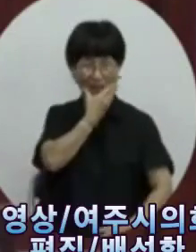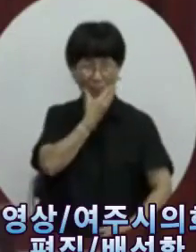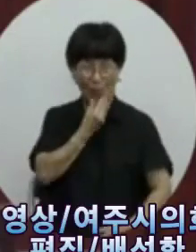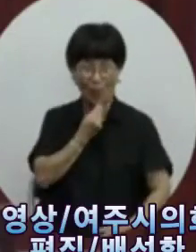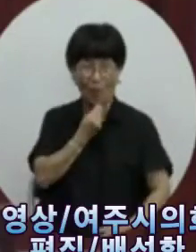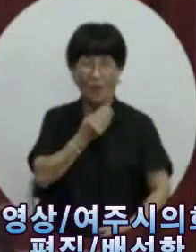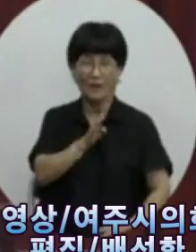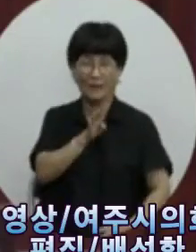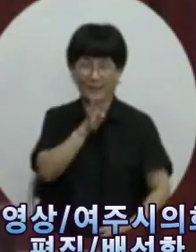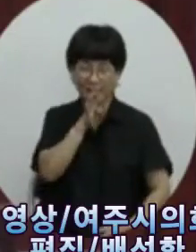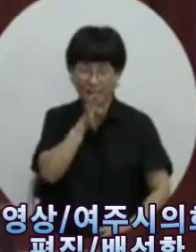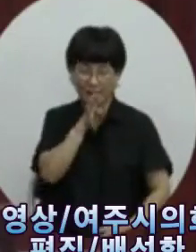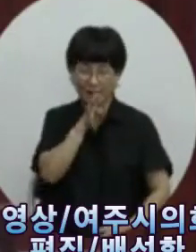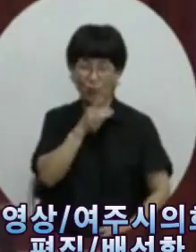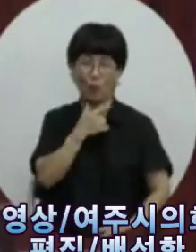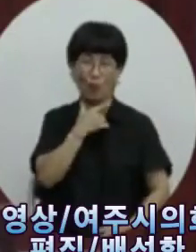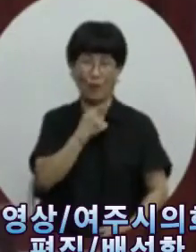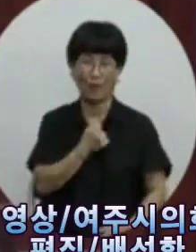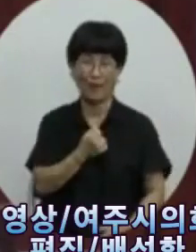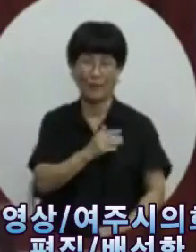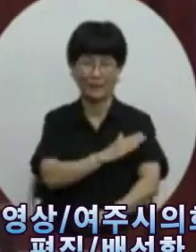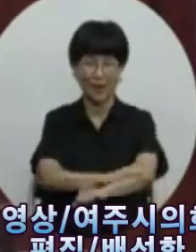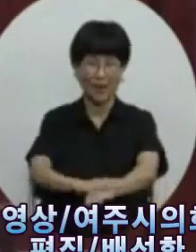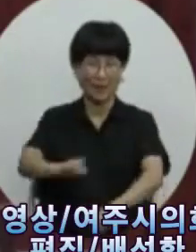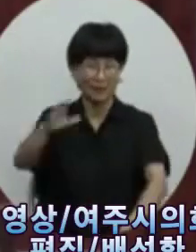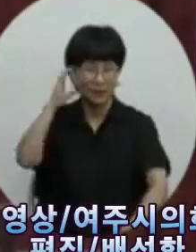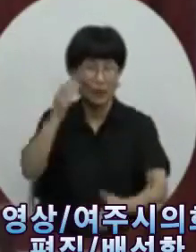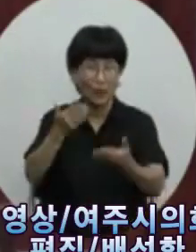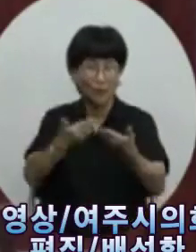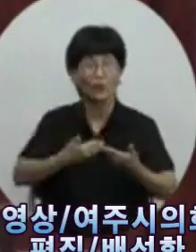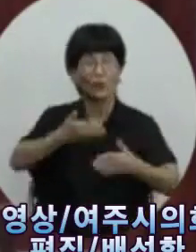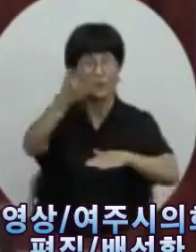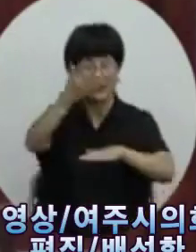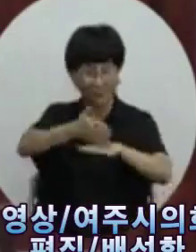진심으로 기원합니다. 경청해 주셔서 감사합니다. 고맙습니다.